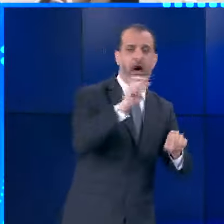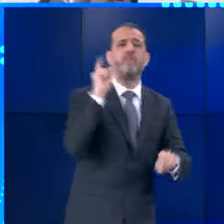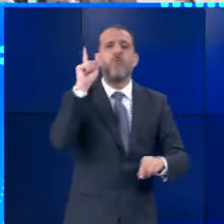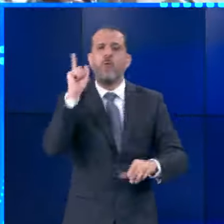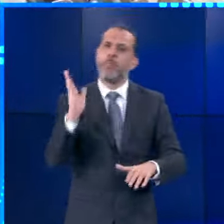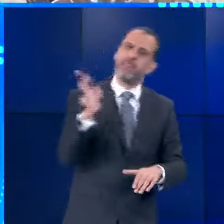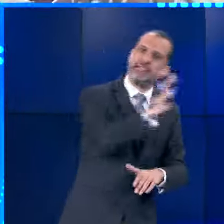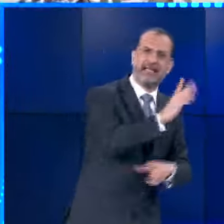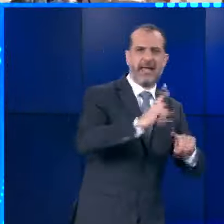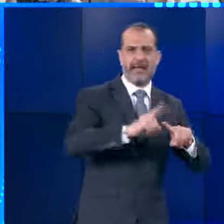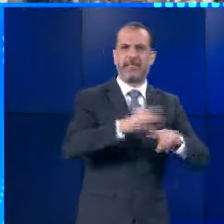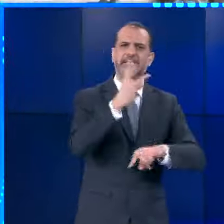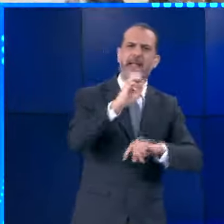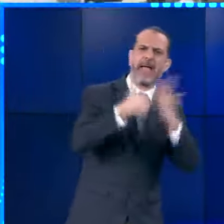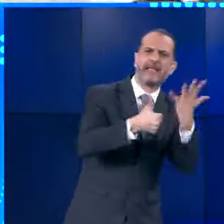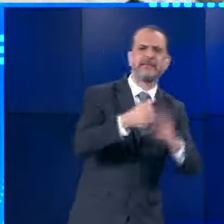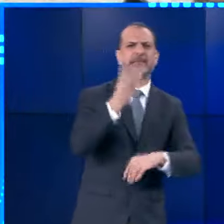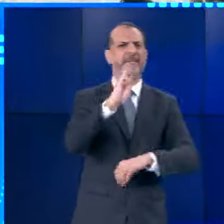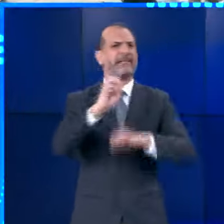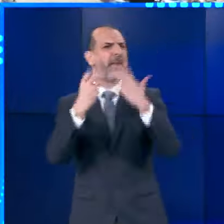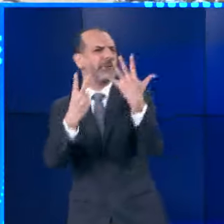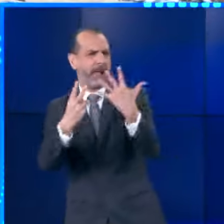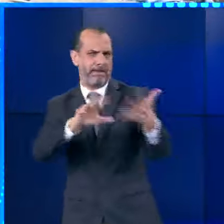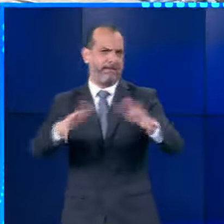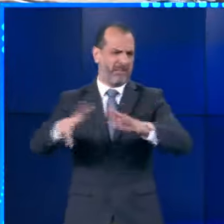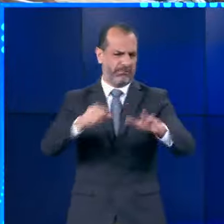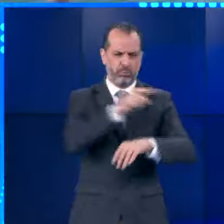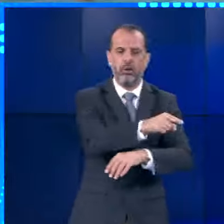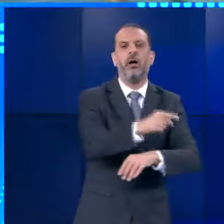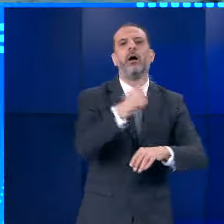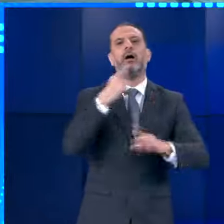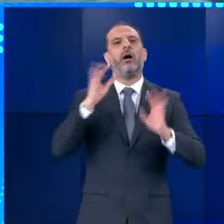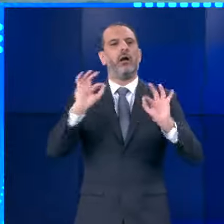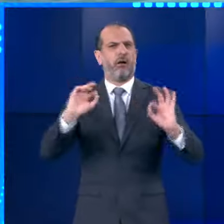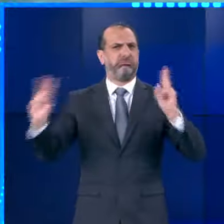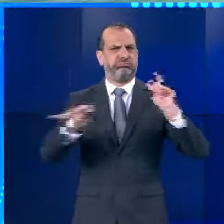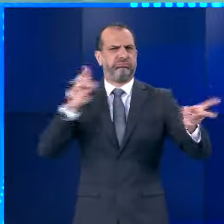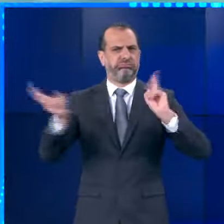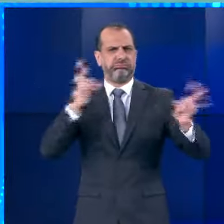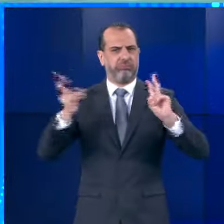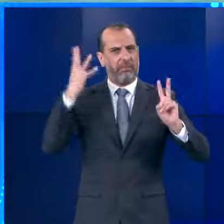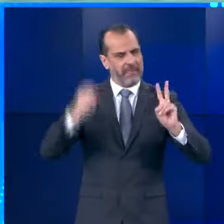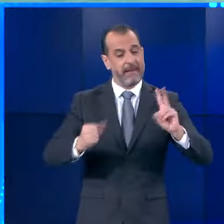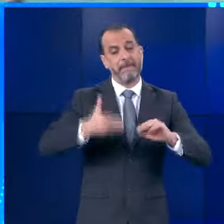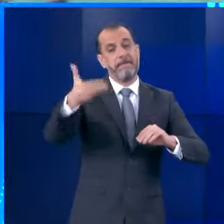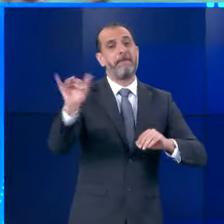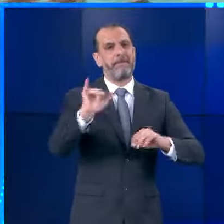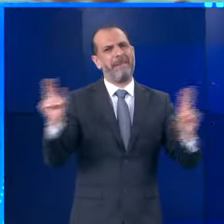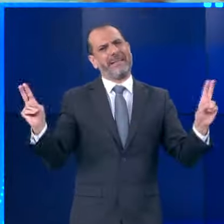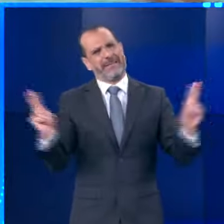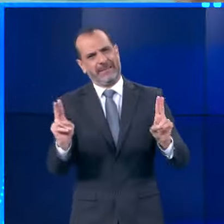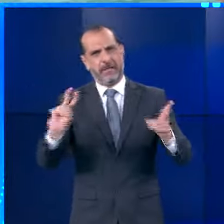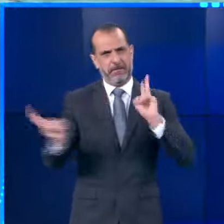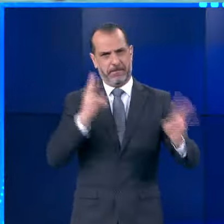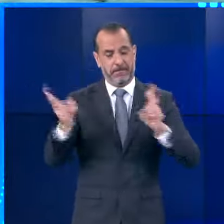έχουμε 36 με 37 περίπου βαθμούς Κελσίου. Ενώ κρατάει το μελτέμι πιο εξεσθενημένο την Πέμπτη. Από την